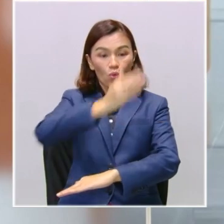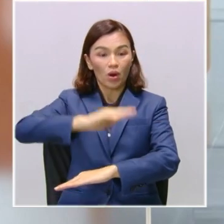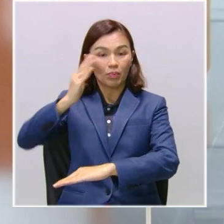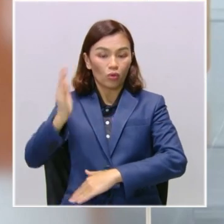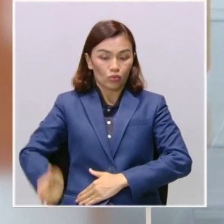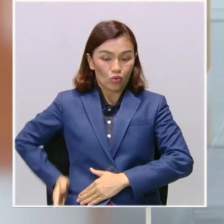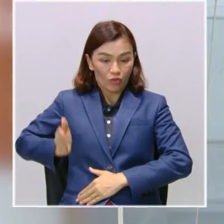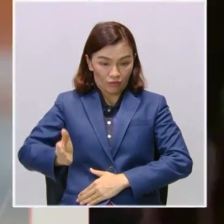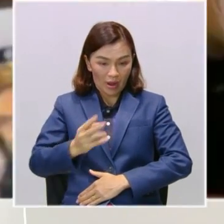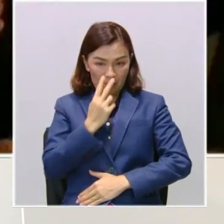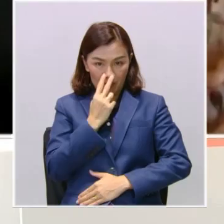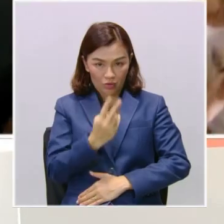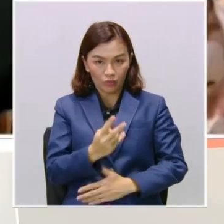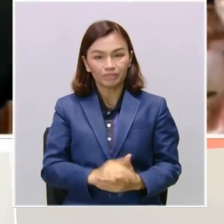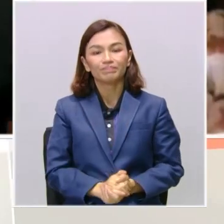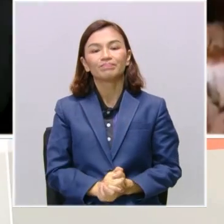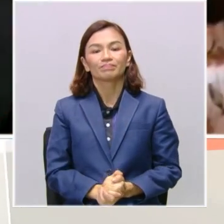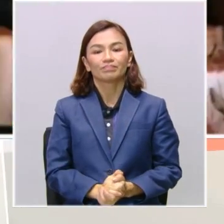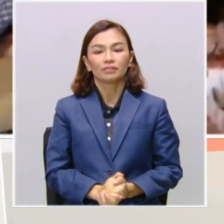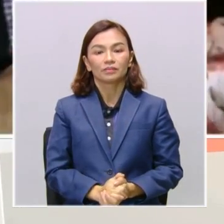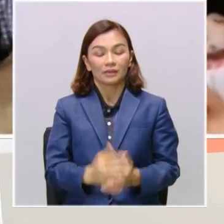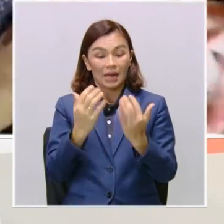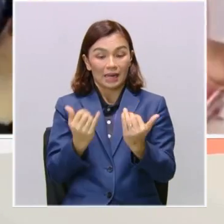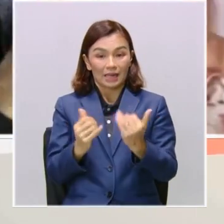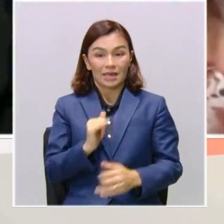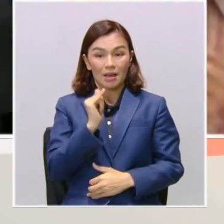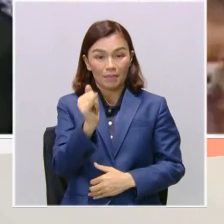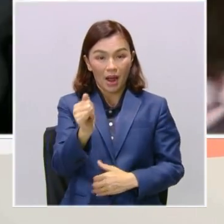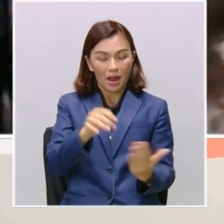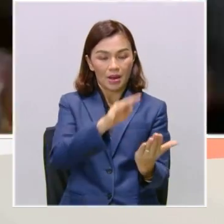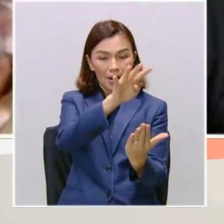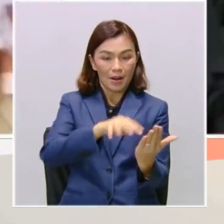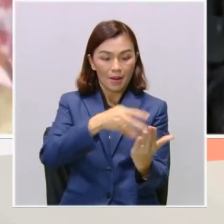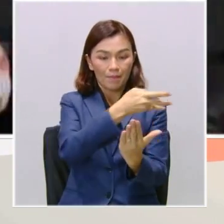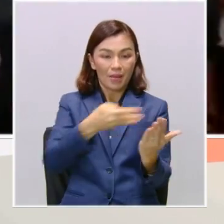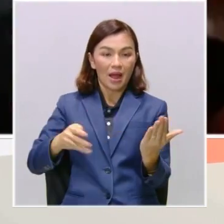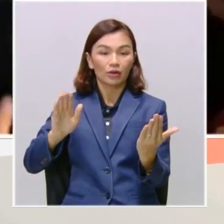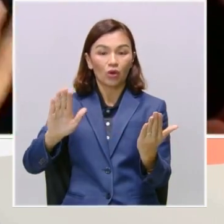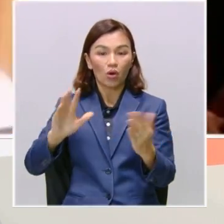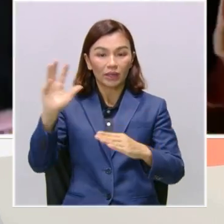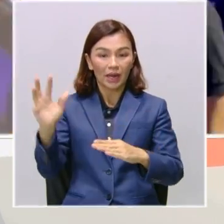ประเมินนะคะว่าสำหรับการลงพื้นที่ของพลเอกประยุทธ์ในครั้งนี้อาจจะเป็นหนึ่งยุทธศาสตร์ของพรรครวมไทยสร้างชาติค่ะ